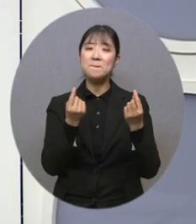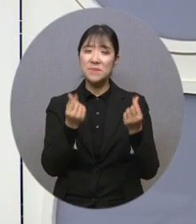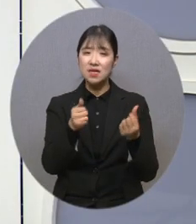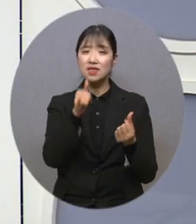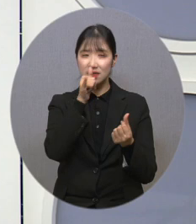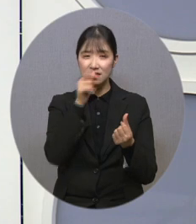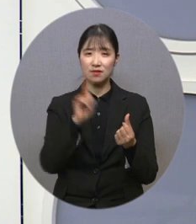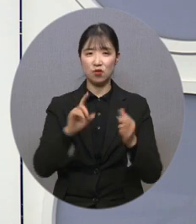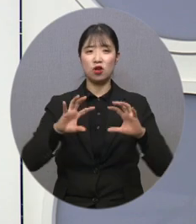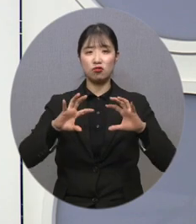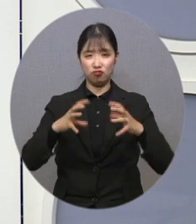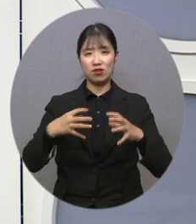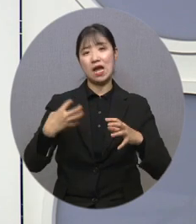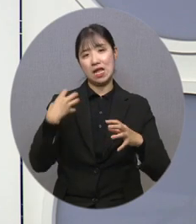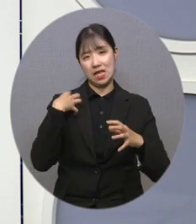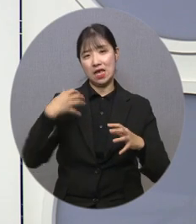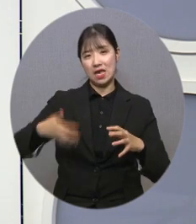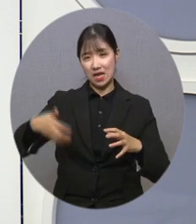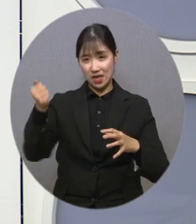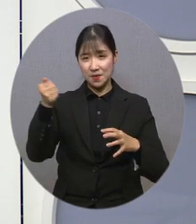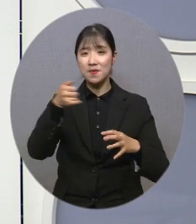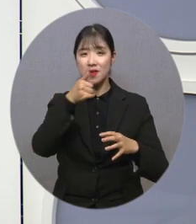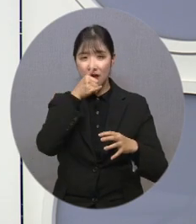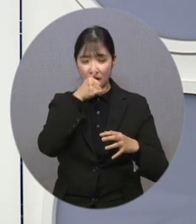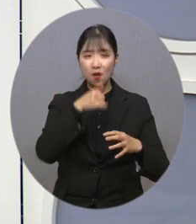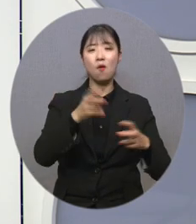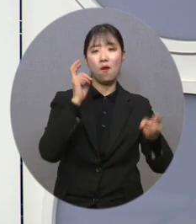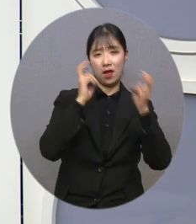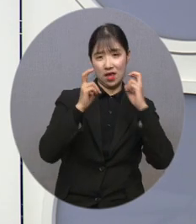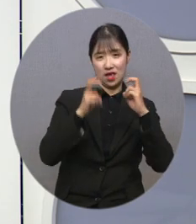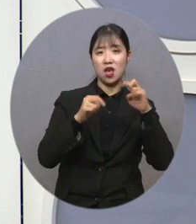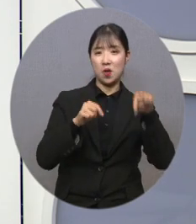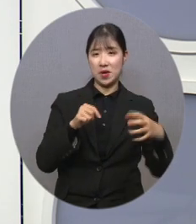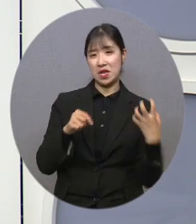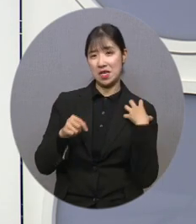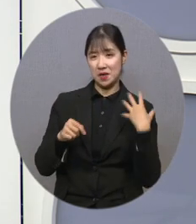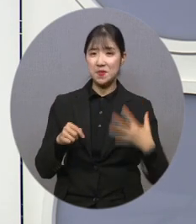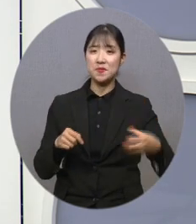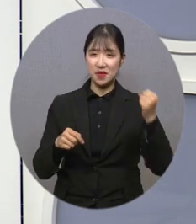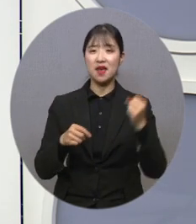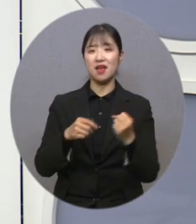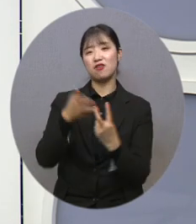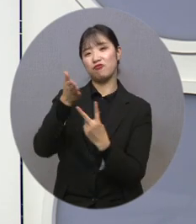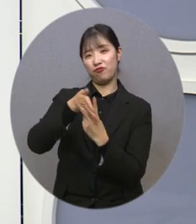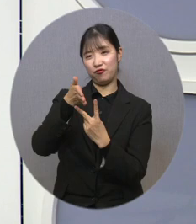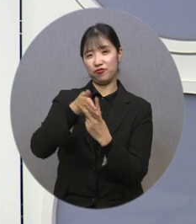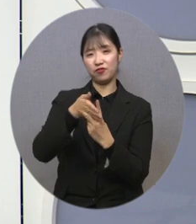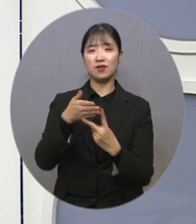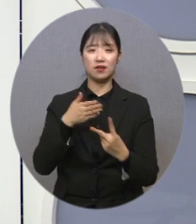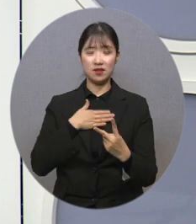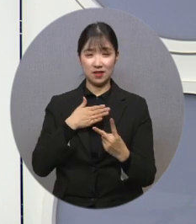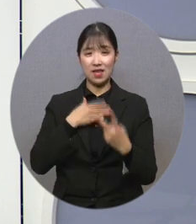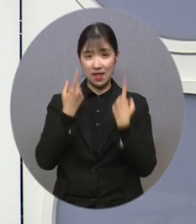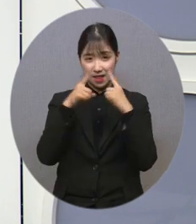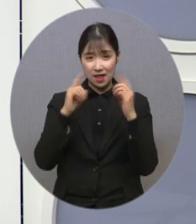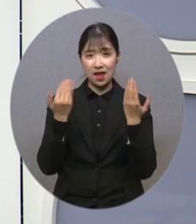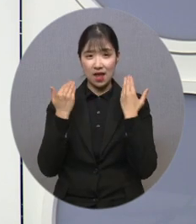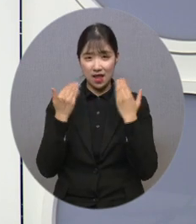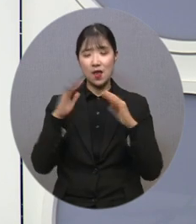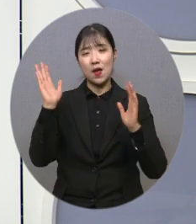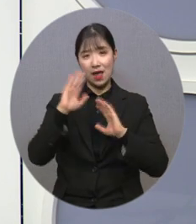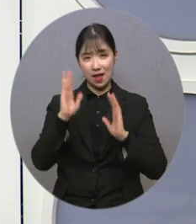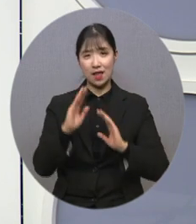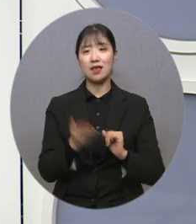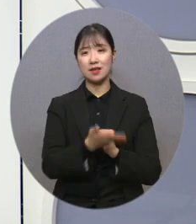제도인데 일단 국가에서 책임을 지는 게 있고 이제 기업에서 책임을 지는 제도가 있는데 저희 청운대학 같은 경우는 이제